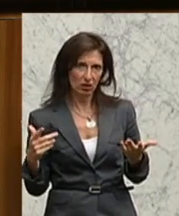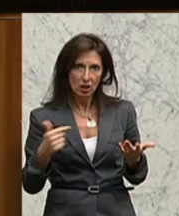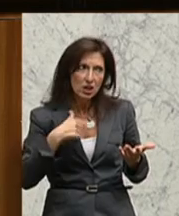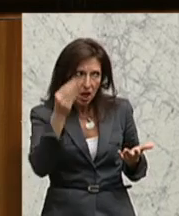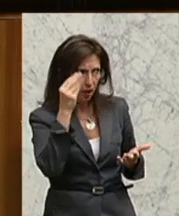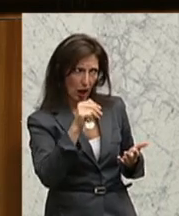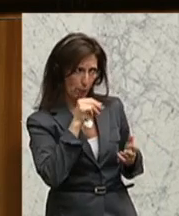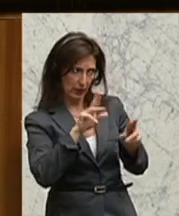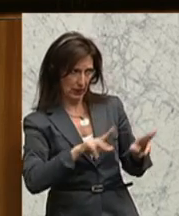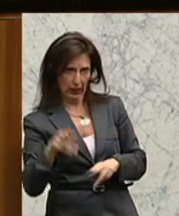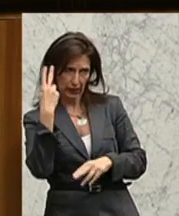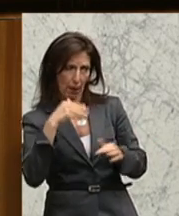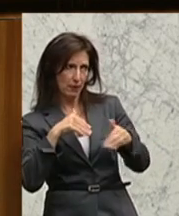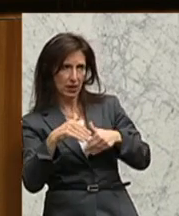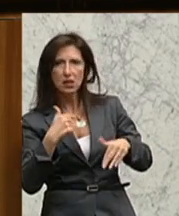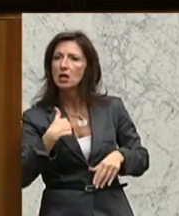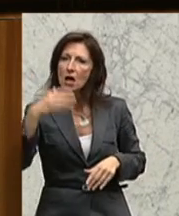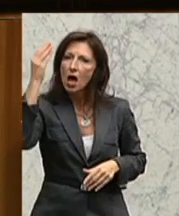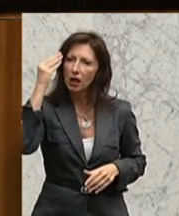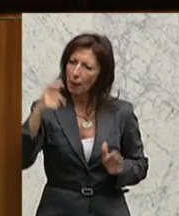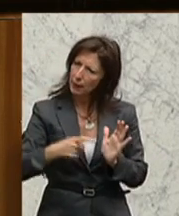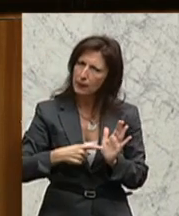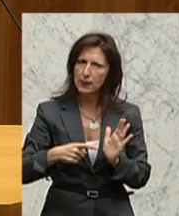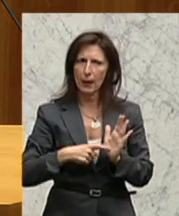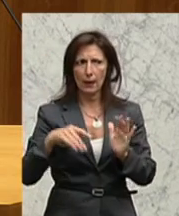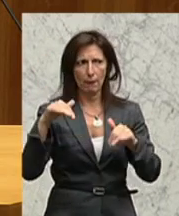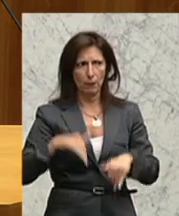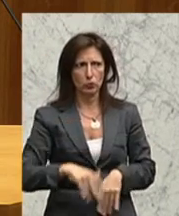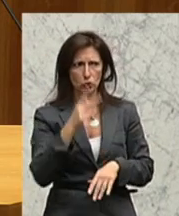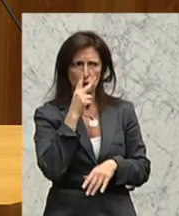ich glaube, wir müssen mal ganz, ganz dringend dahinschauen.